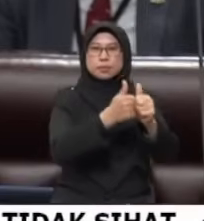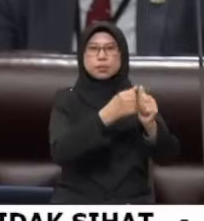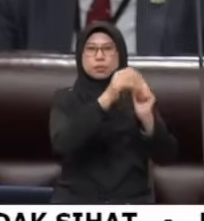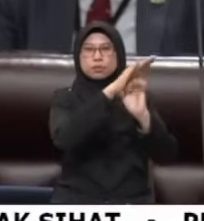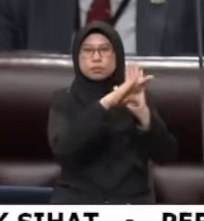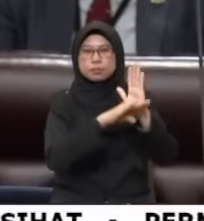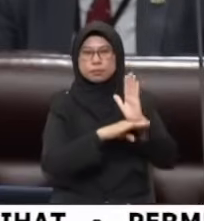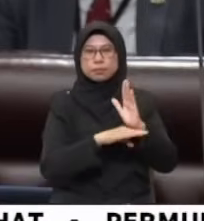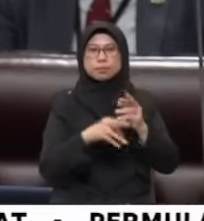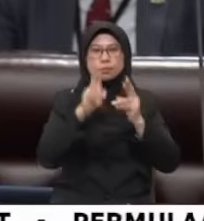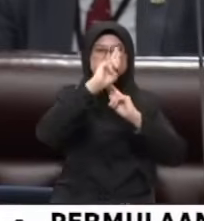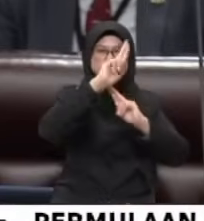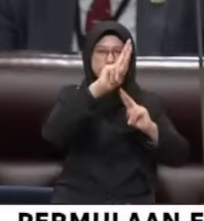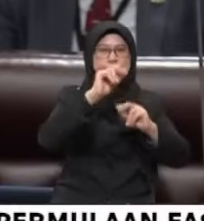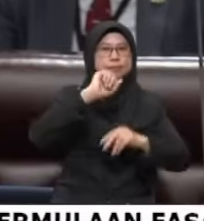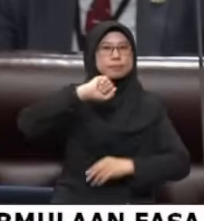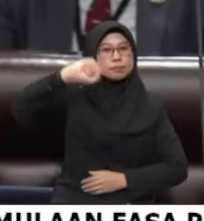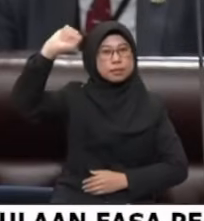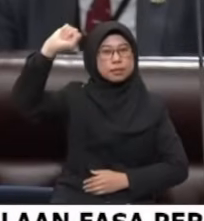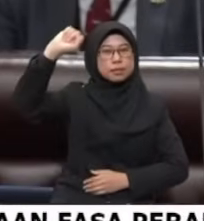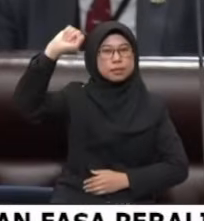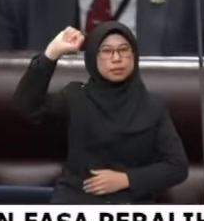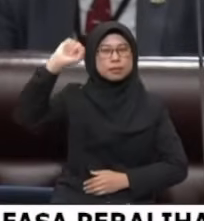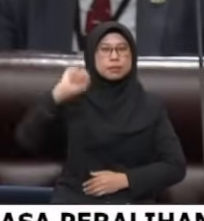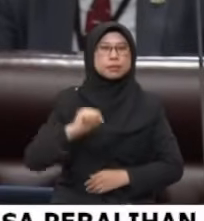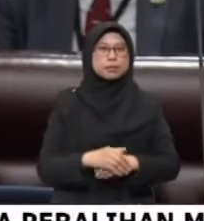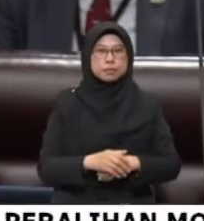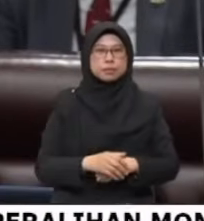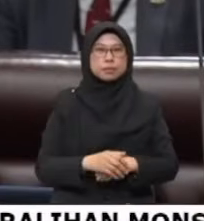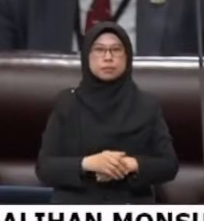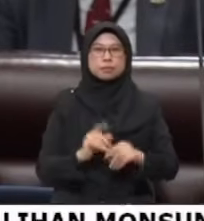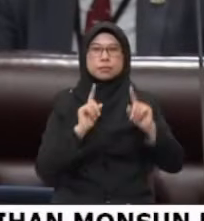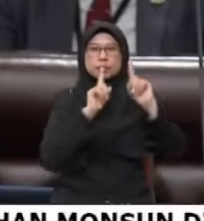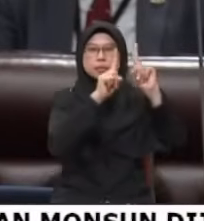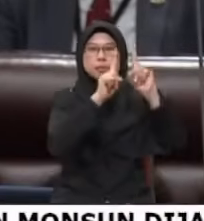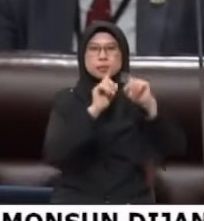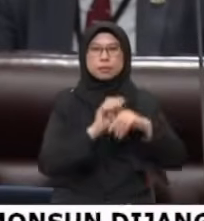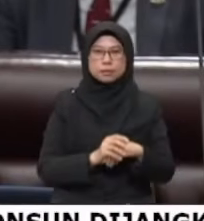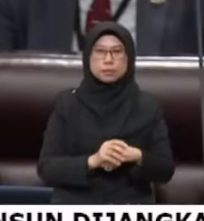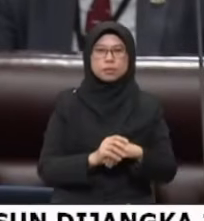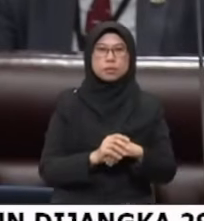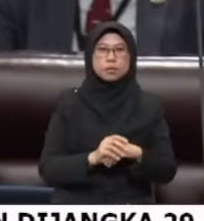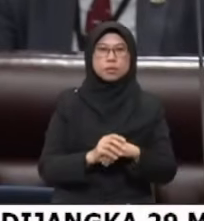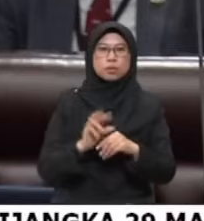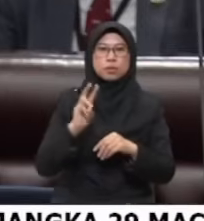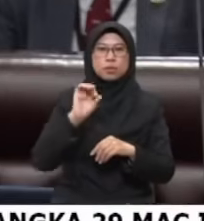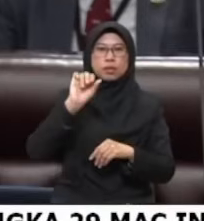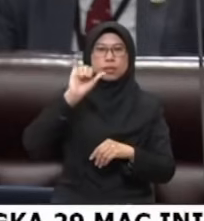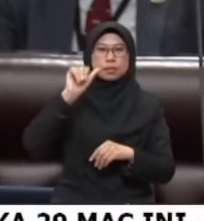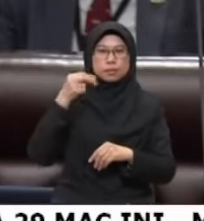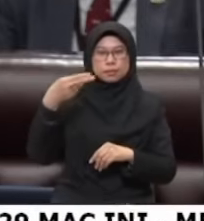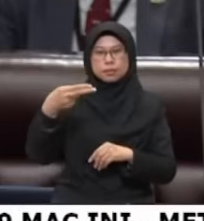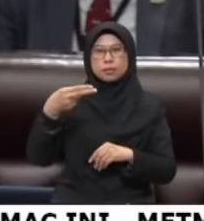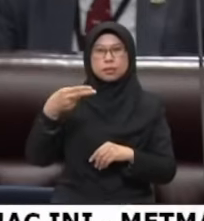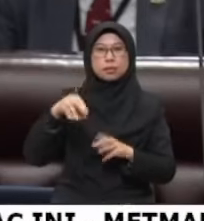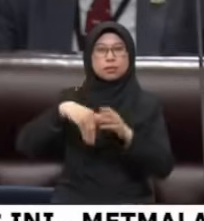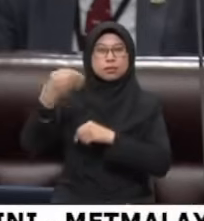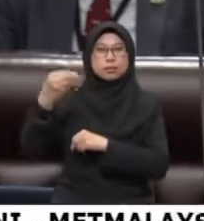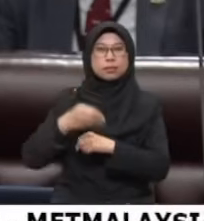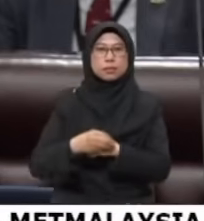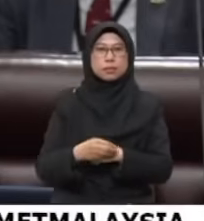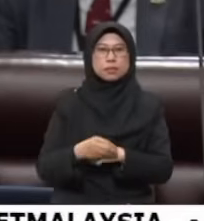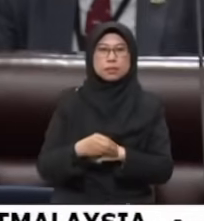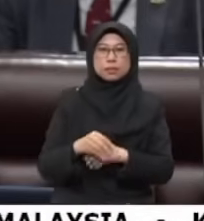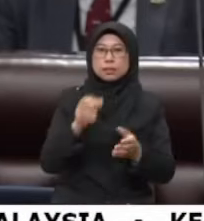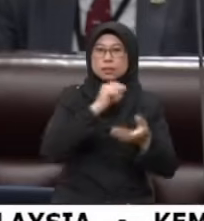baitu menghormati kemerdekaan kedaulatan dan keutulan wilayah asing sikap tidak mencampuri urusan